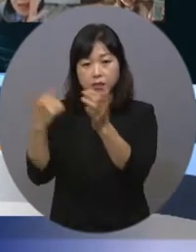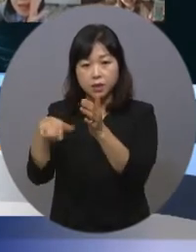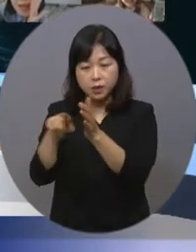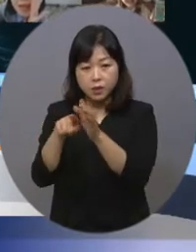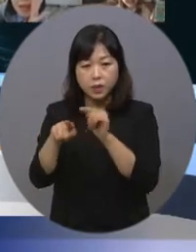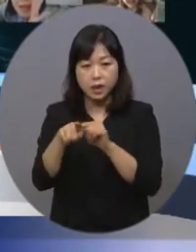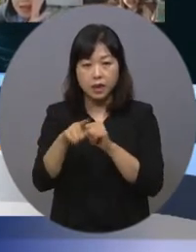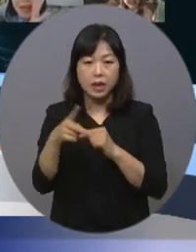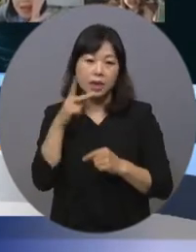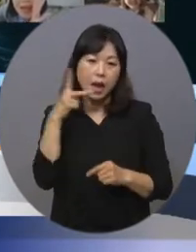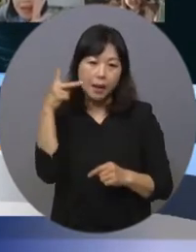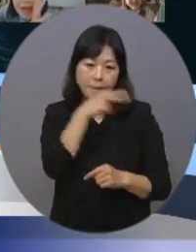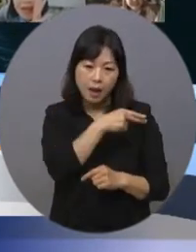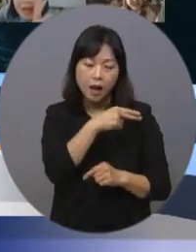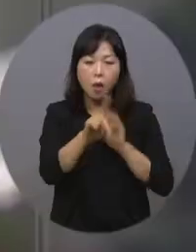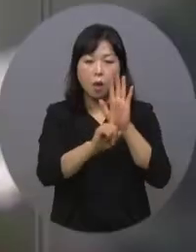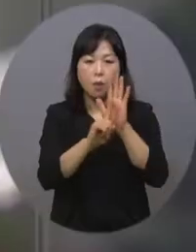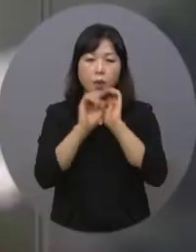캠페인을 공개했습니다.